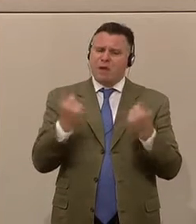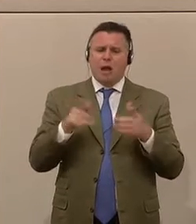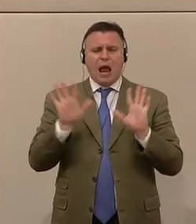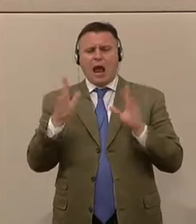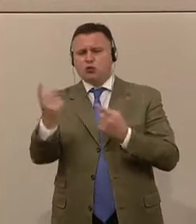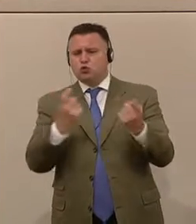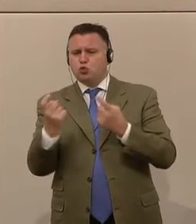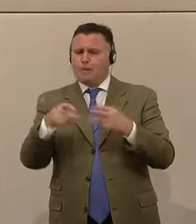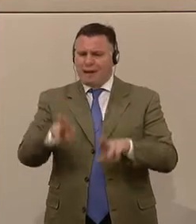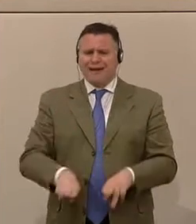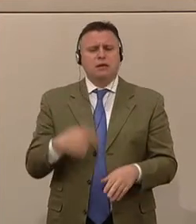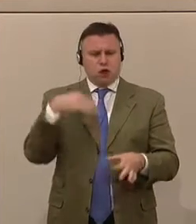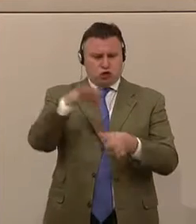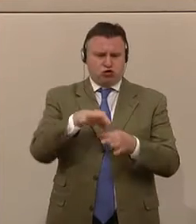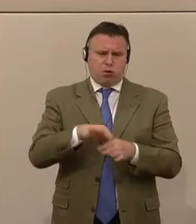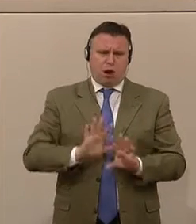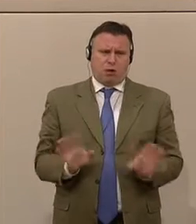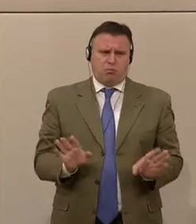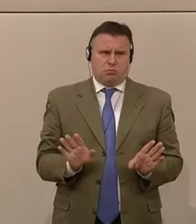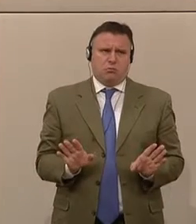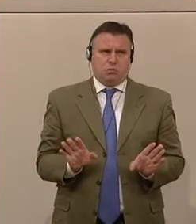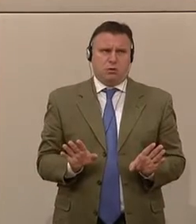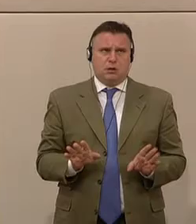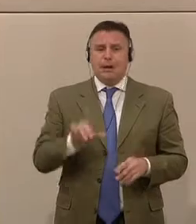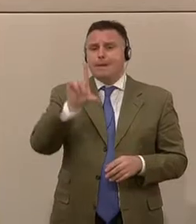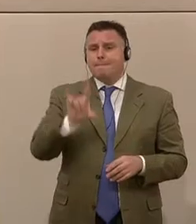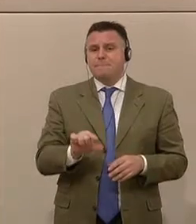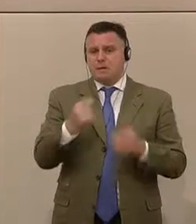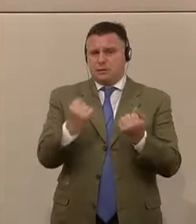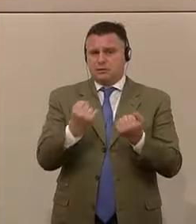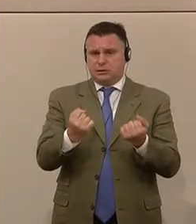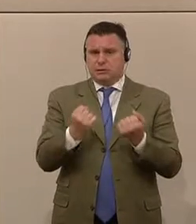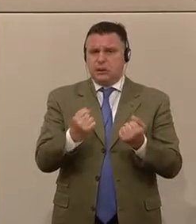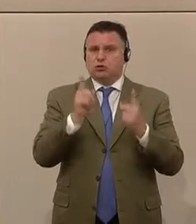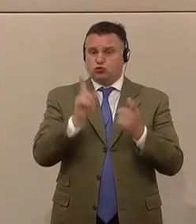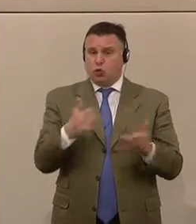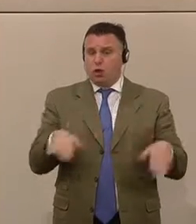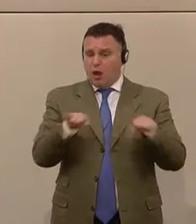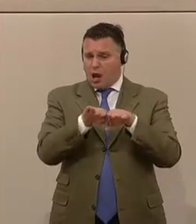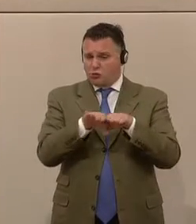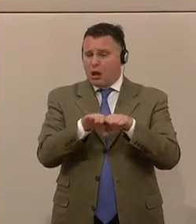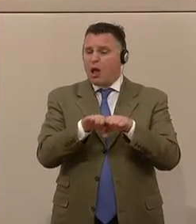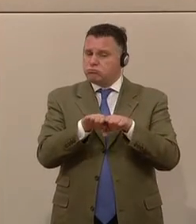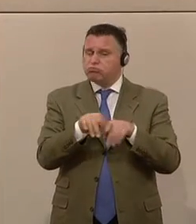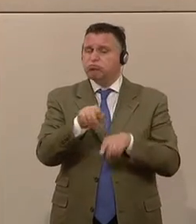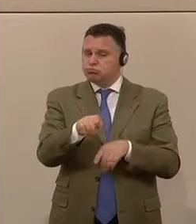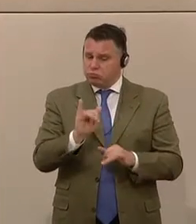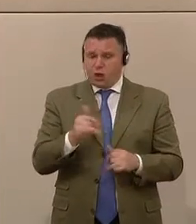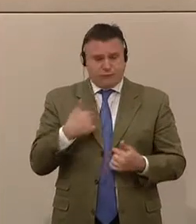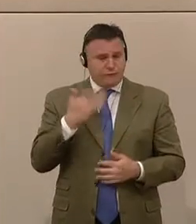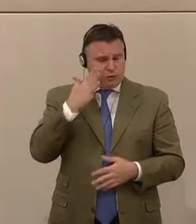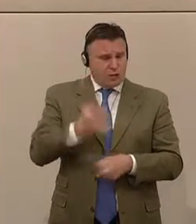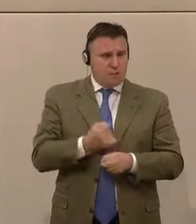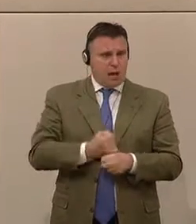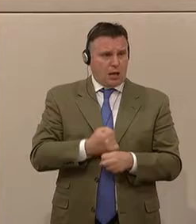Asylanten, Asylberechtigte. Ja, und wenn es darum geht, die Mindestsicherung auch hier anzugleichen, auch das werden wir zustande